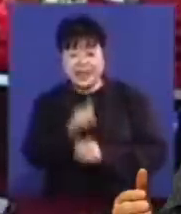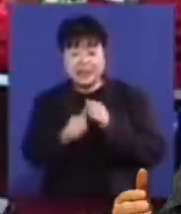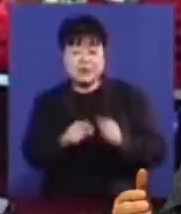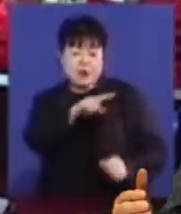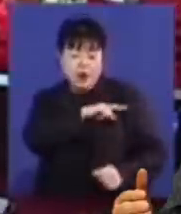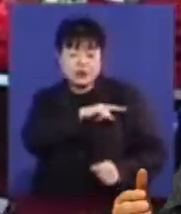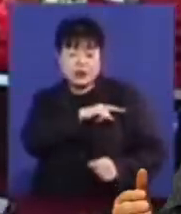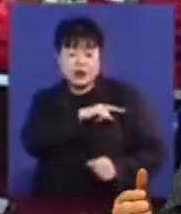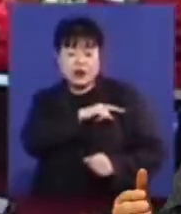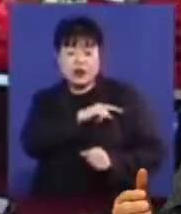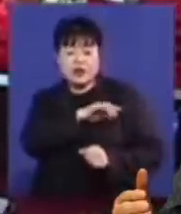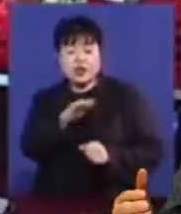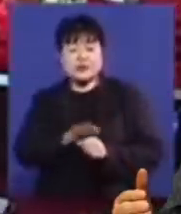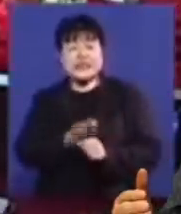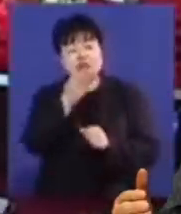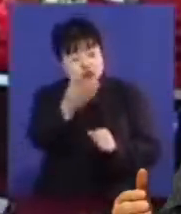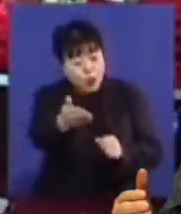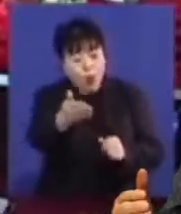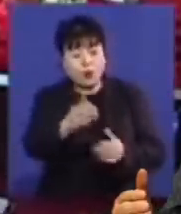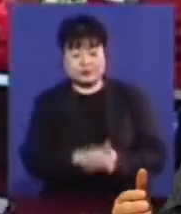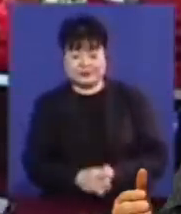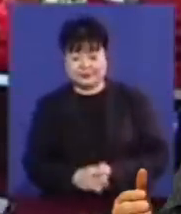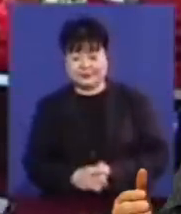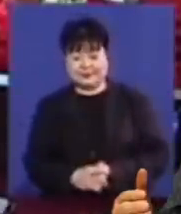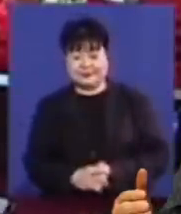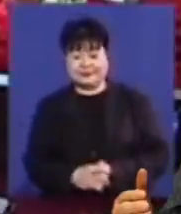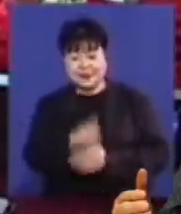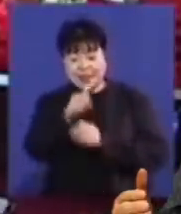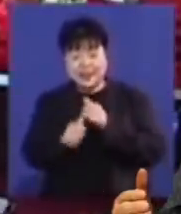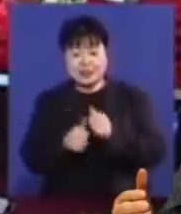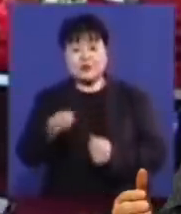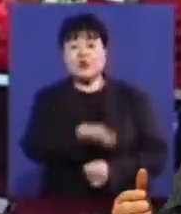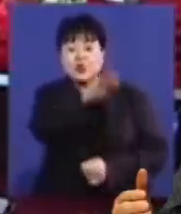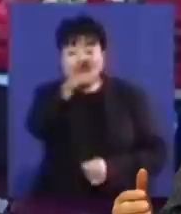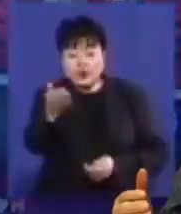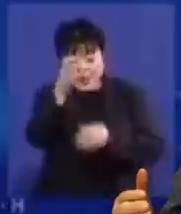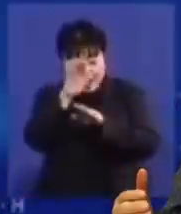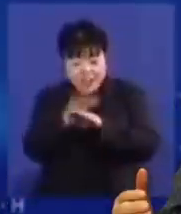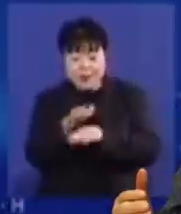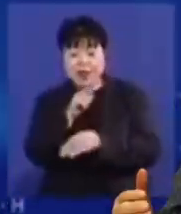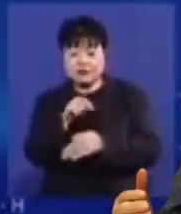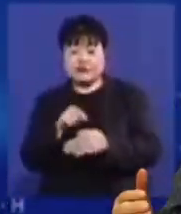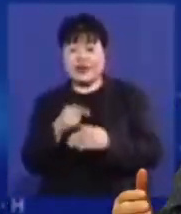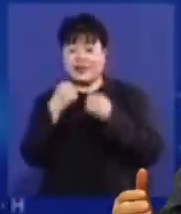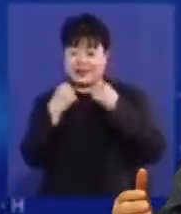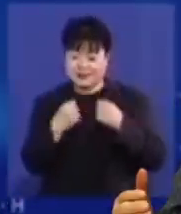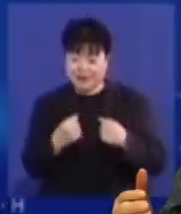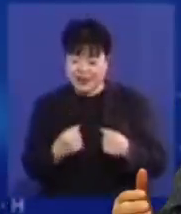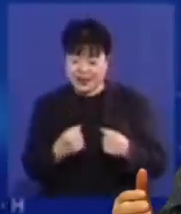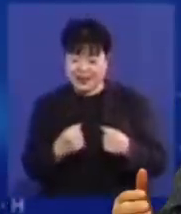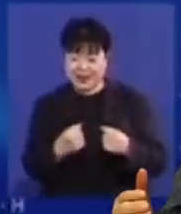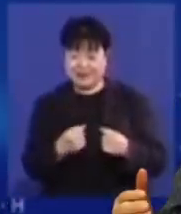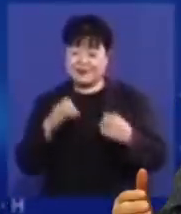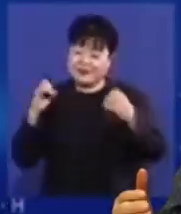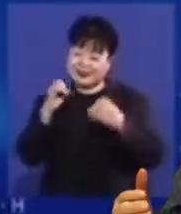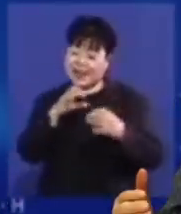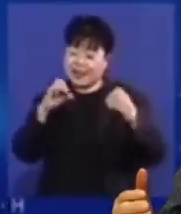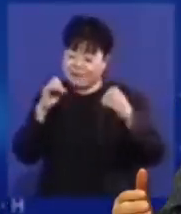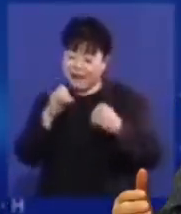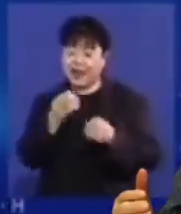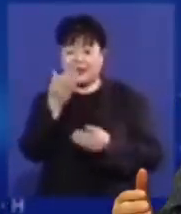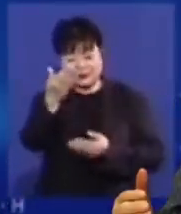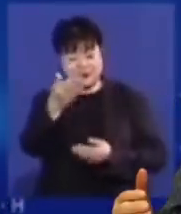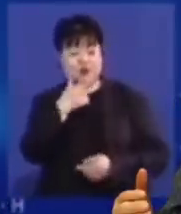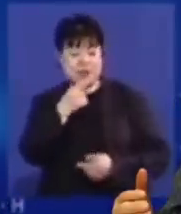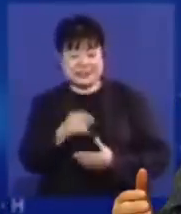여러분을 사랑하시는 것입니다. C.S. 루이스도 하나님은 우리의 예배 가운데 임하셔서 우리와 대화를